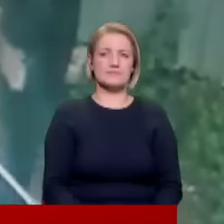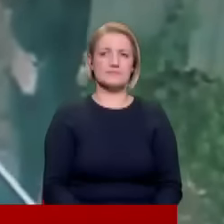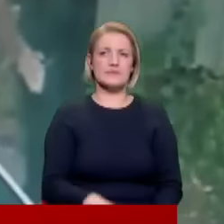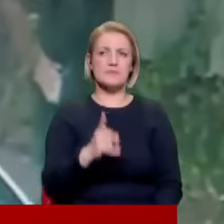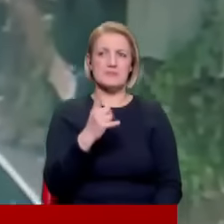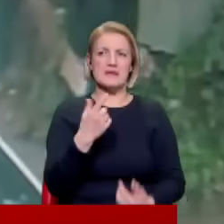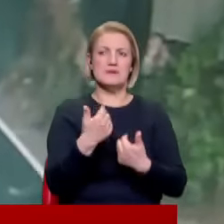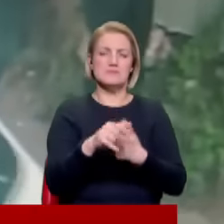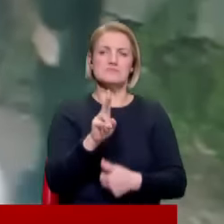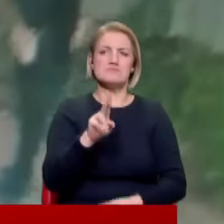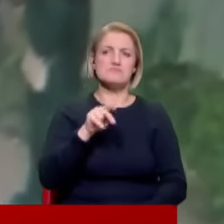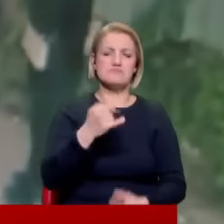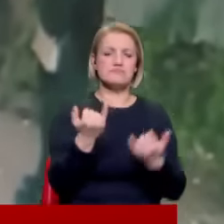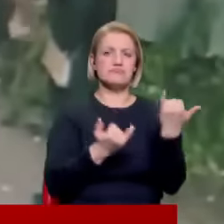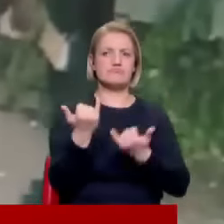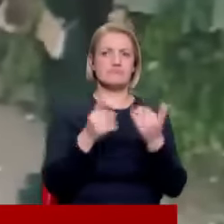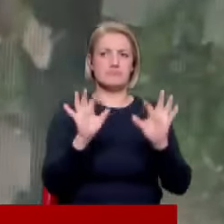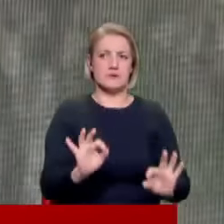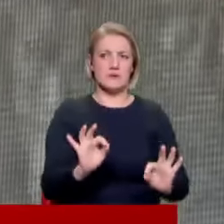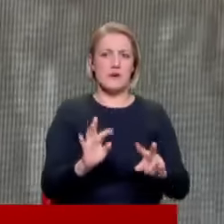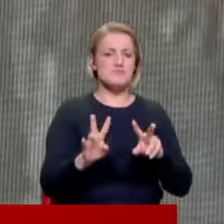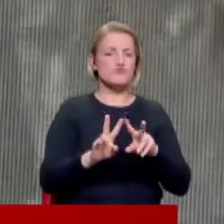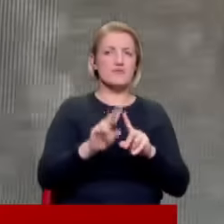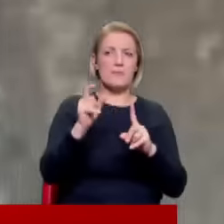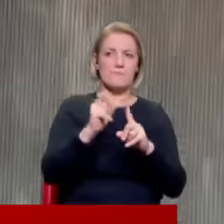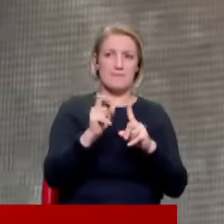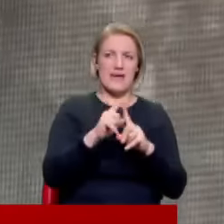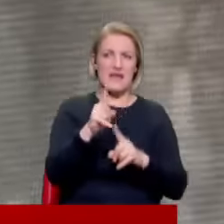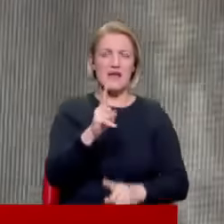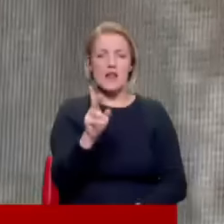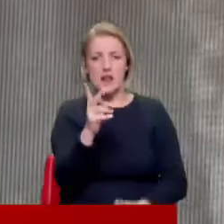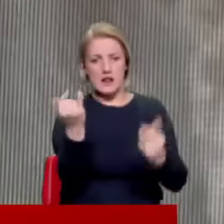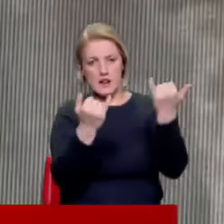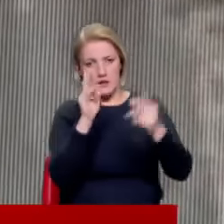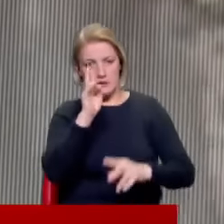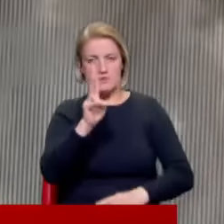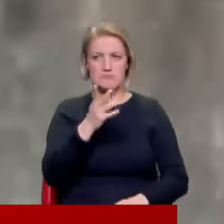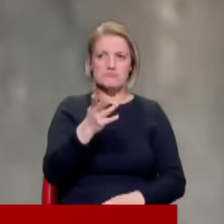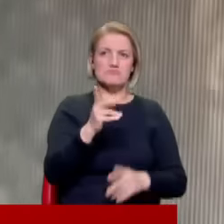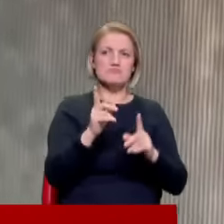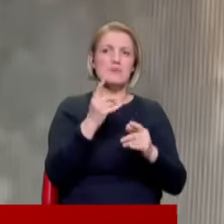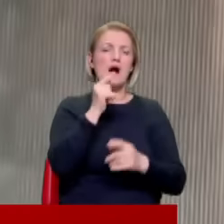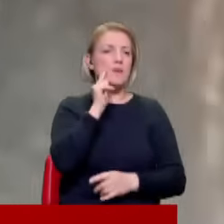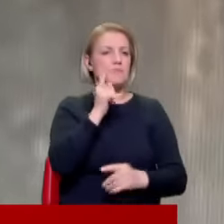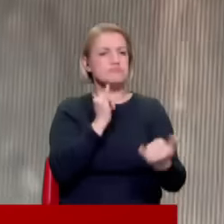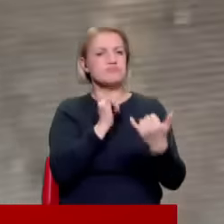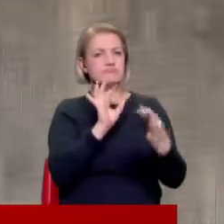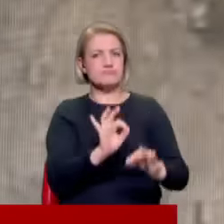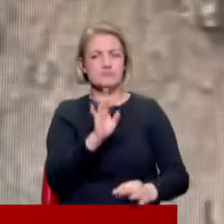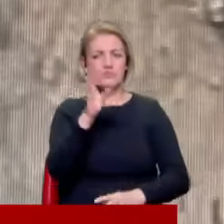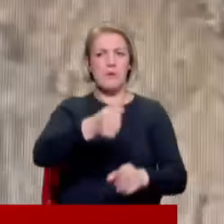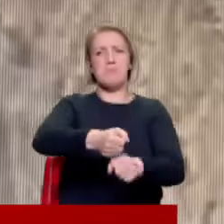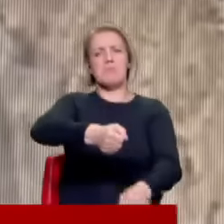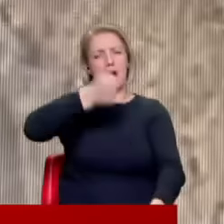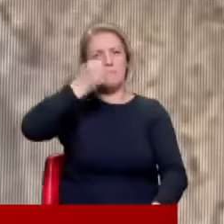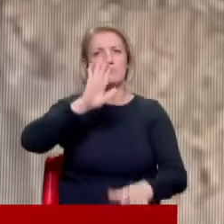Bir çift sokakta yürürken tartışmaya başladı. Mustafa P. çifte müdahale etti. Mehmet Eray Bey ile tartışmaya başladılar. Önce yumruk